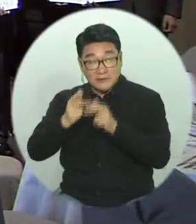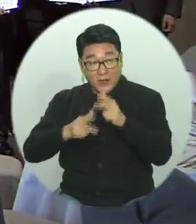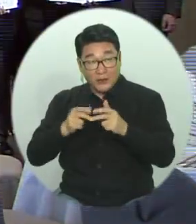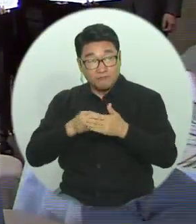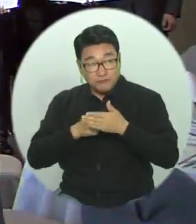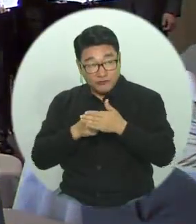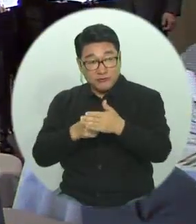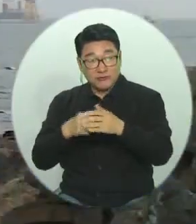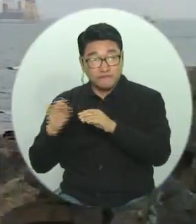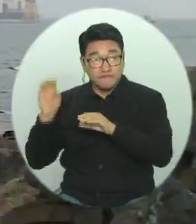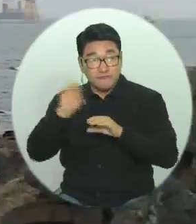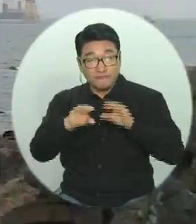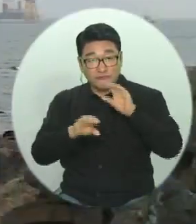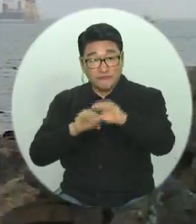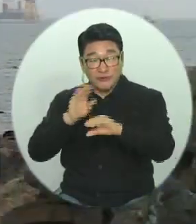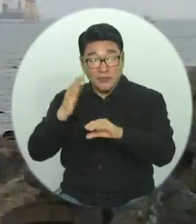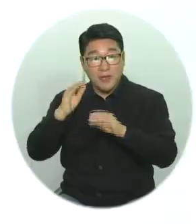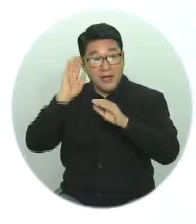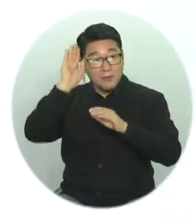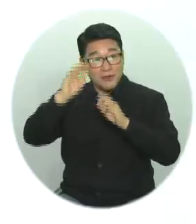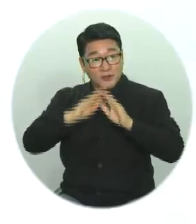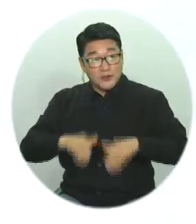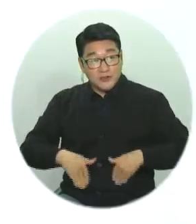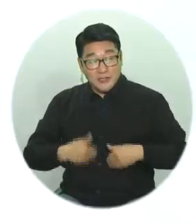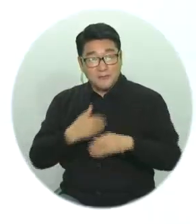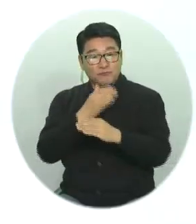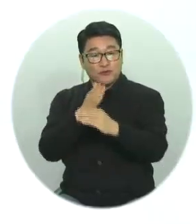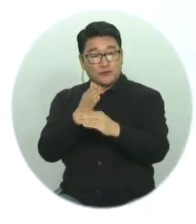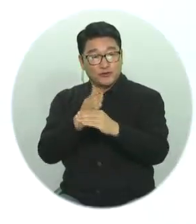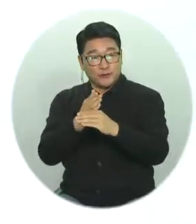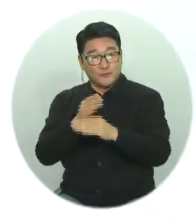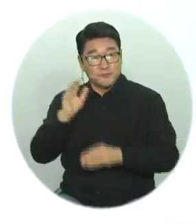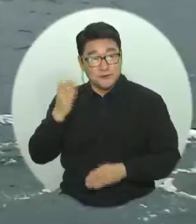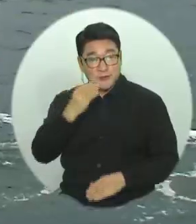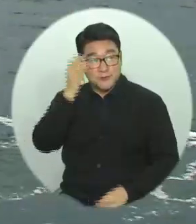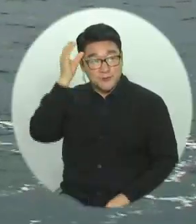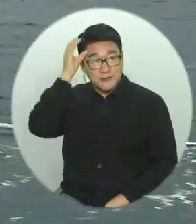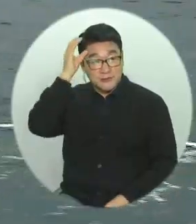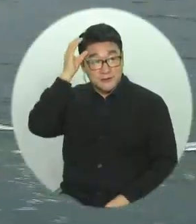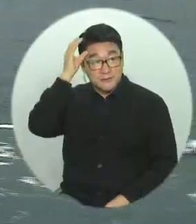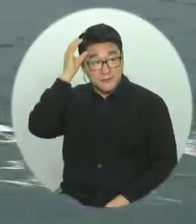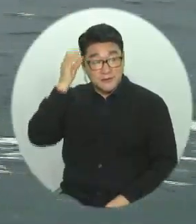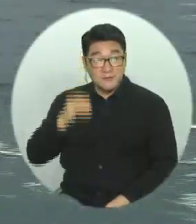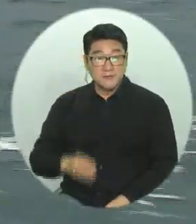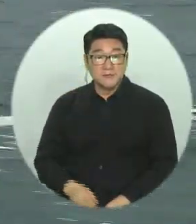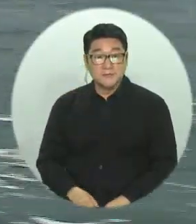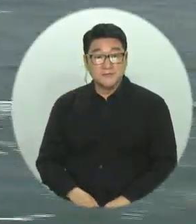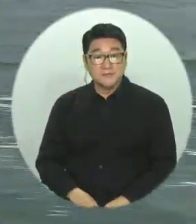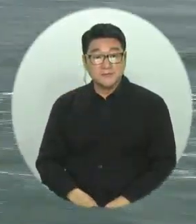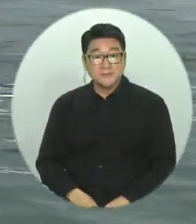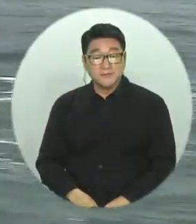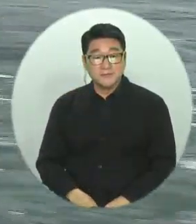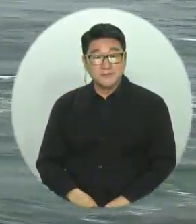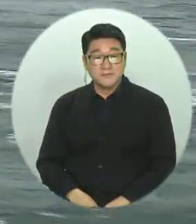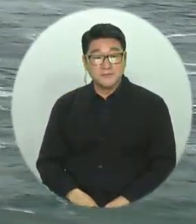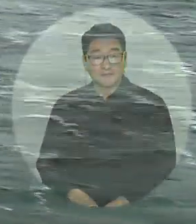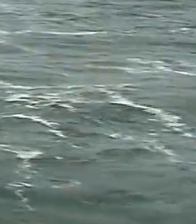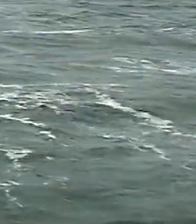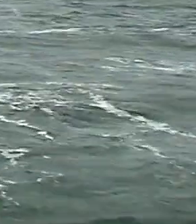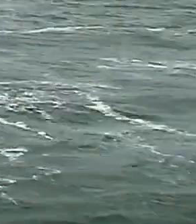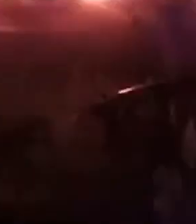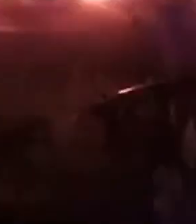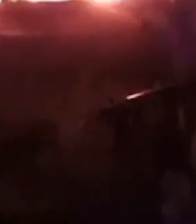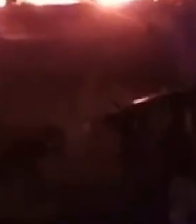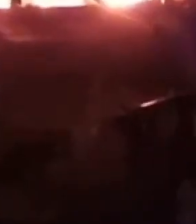투자가 활성화돼 앞으로 전남이 해상 폭력 중심지로 자리잡을 것으로 기대됩니다 MBC 뉴스 박정호입니다